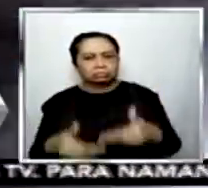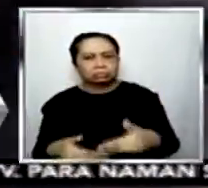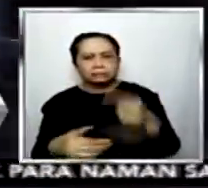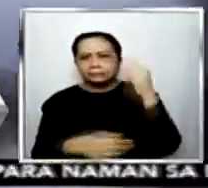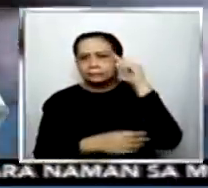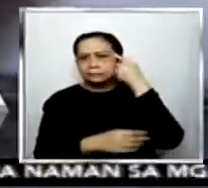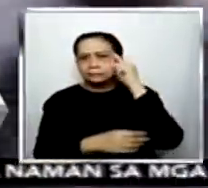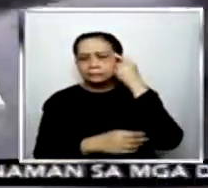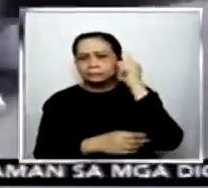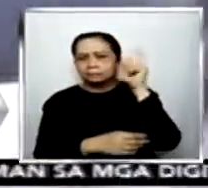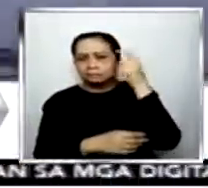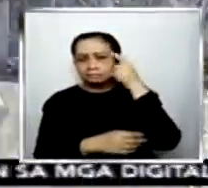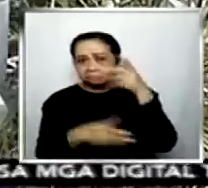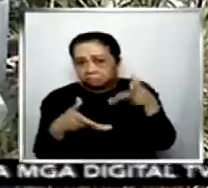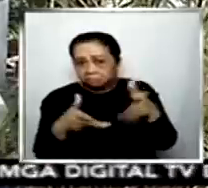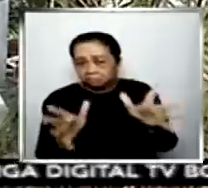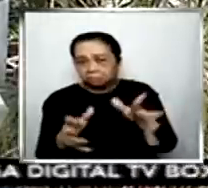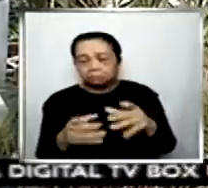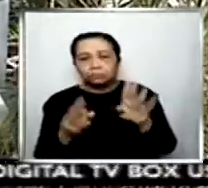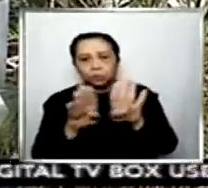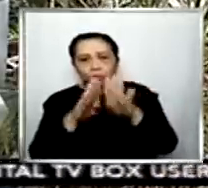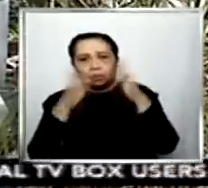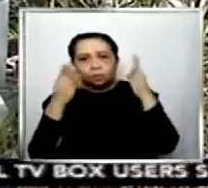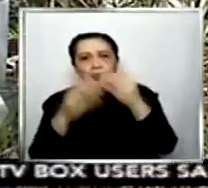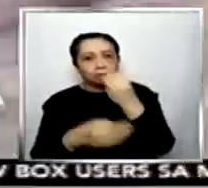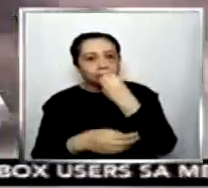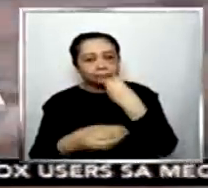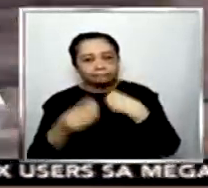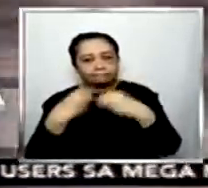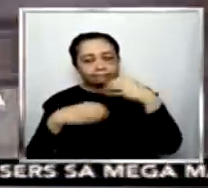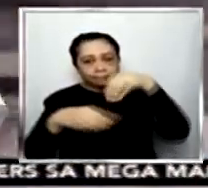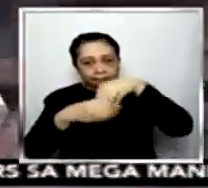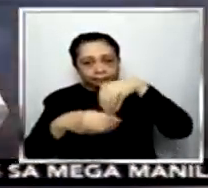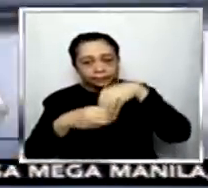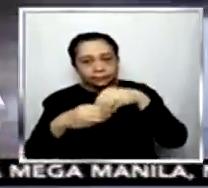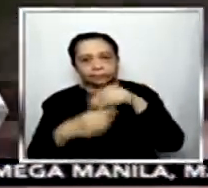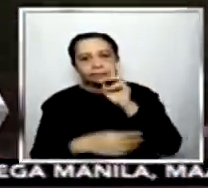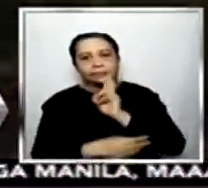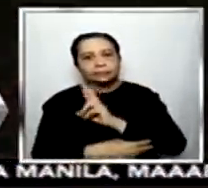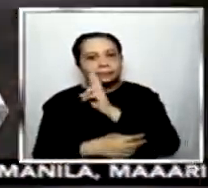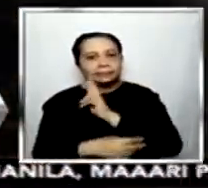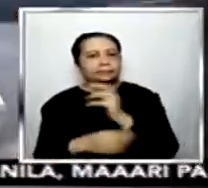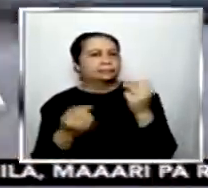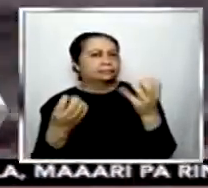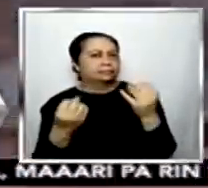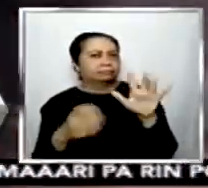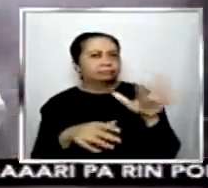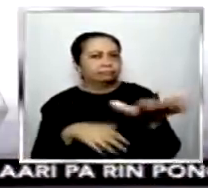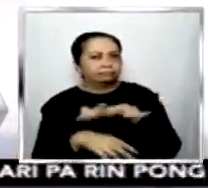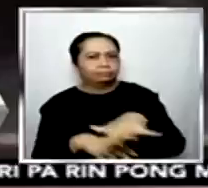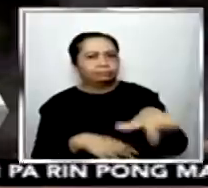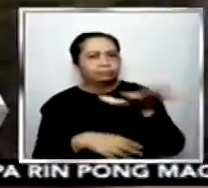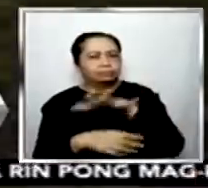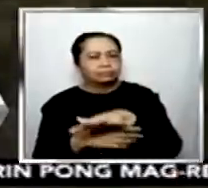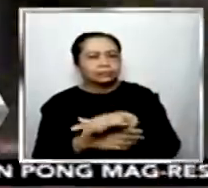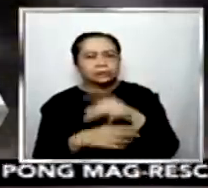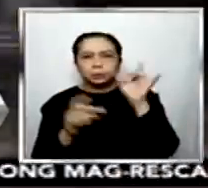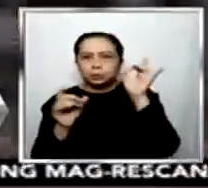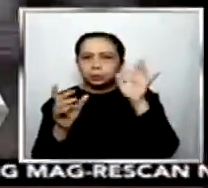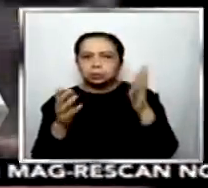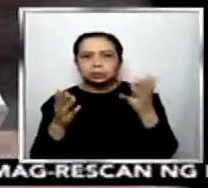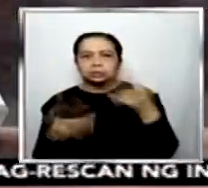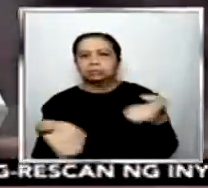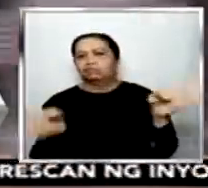na payagang magbukas muli ang dine-in operation ng mga restaurant. Marami raw kasi sa mga ito ay nanganganib na tuluyan ang magsara